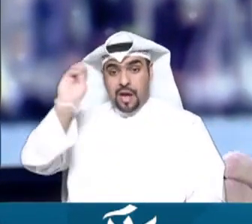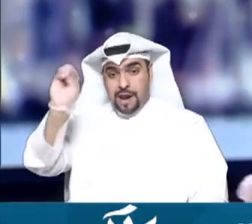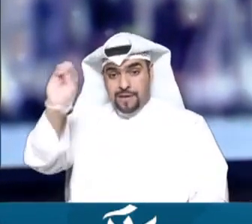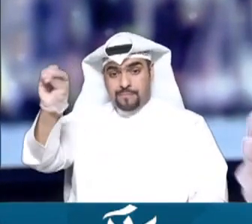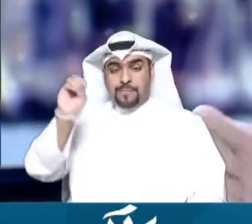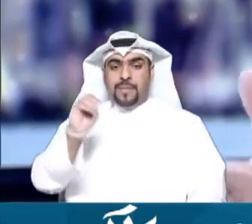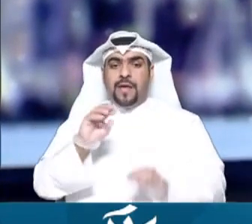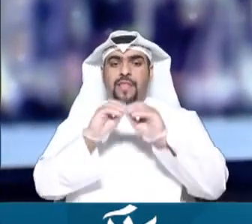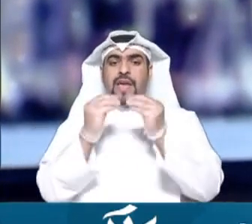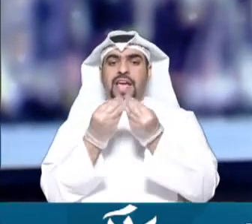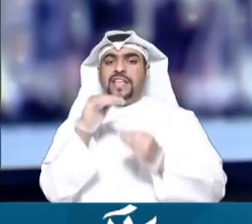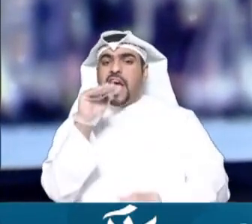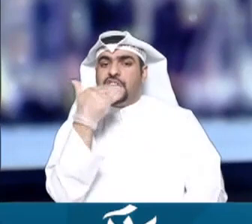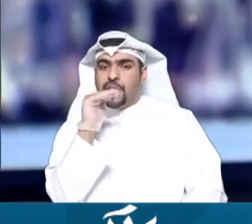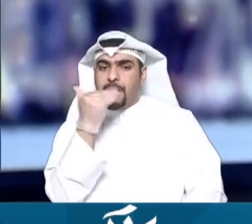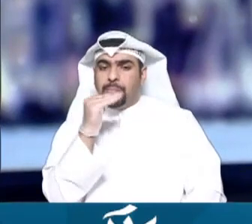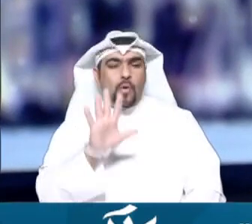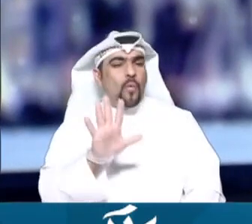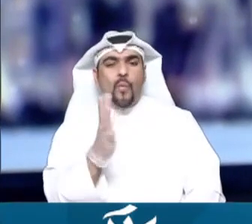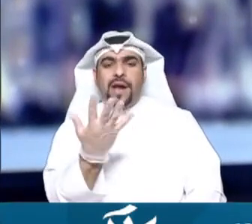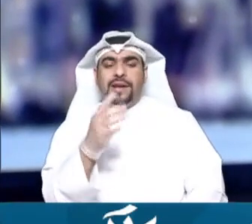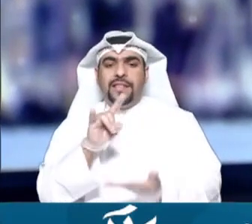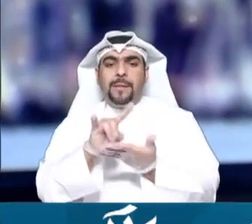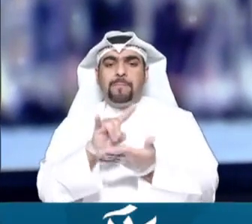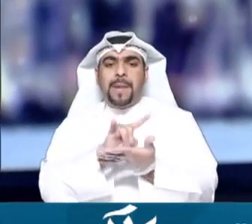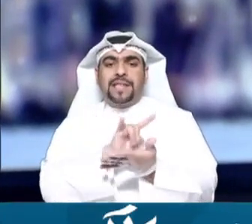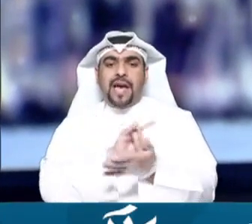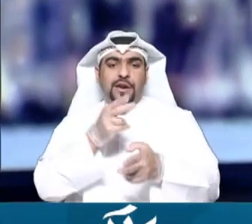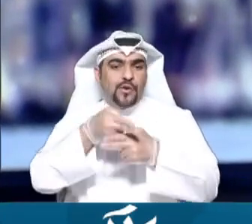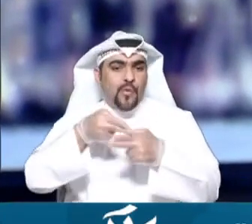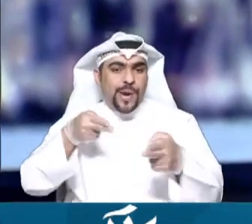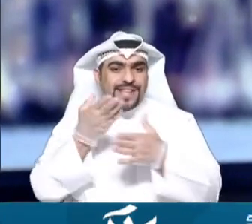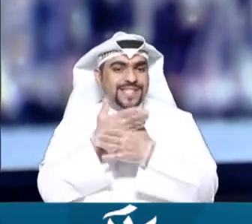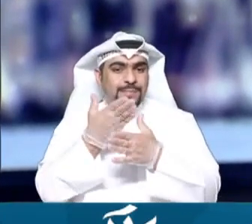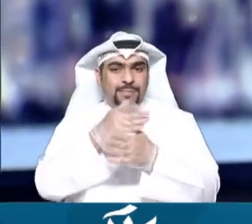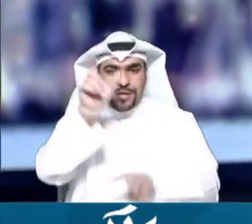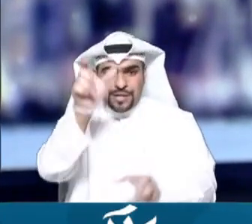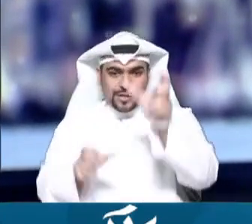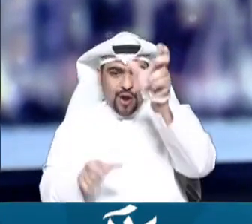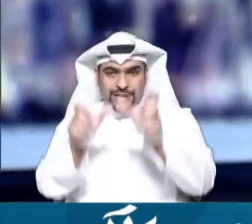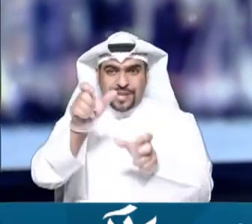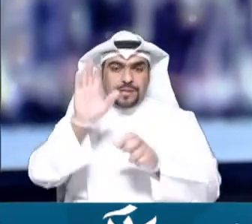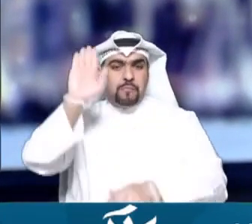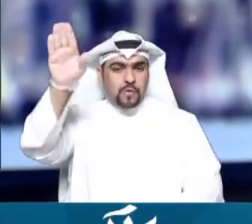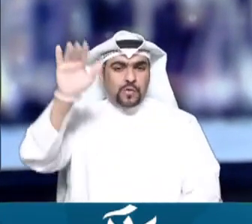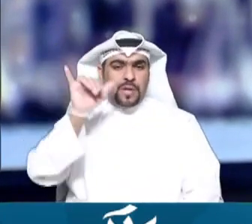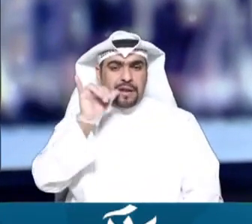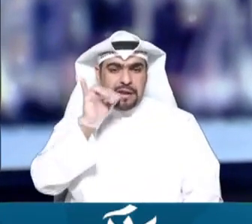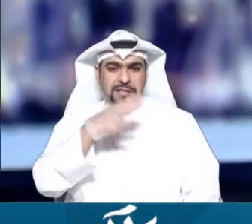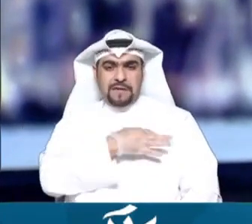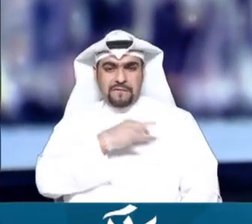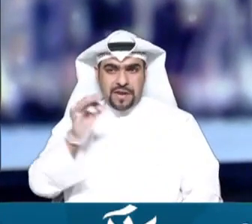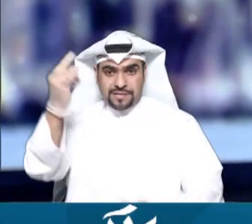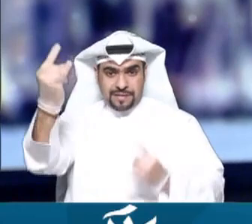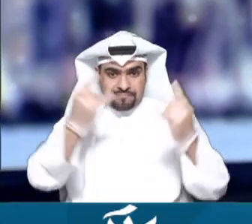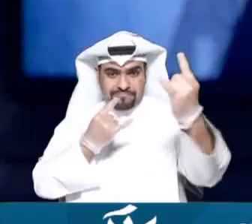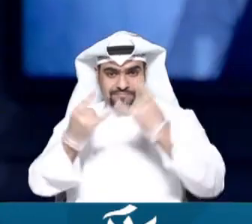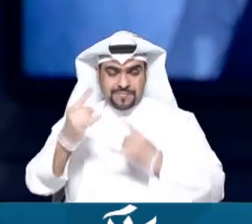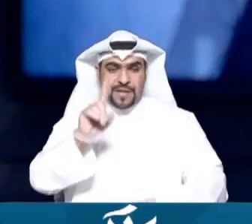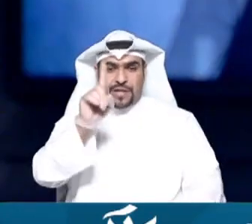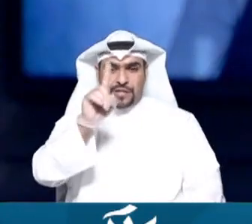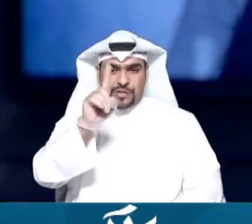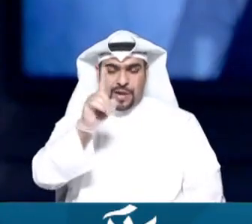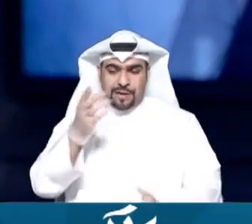في مطار الكويت في استقبال اخواننا ان شاء الله الراجعين من الخارج اخواننا الكويتيين ان شاء الله. لا